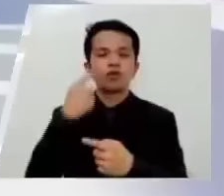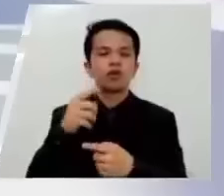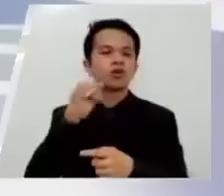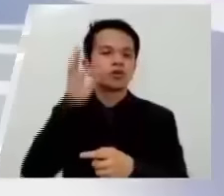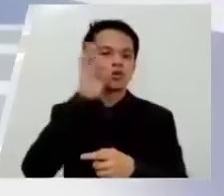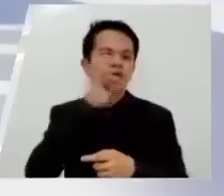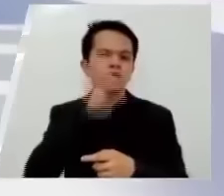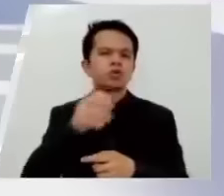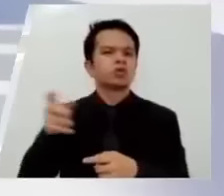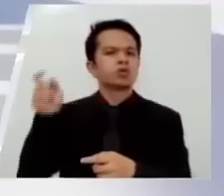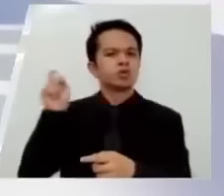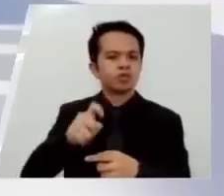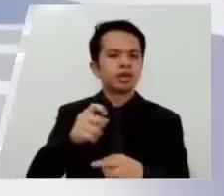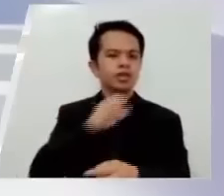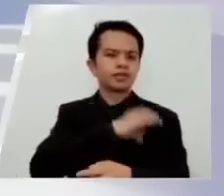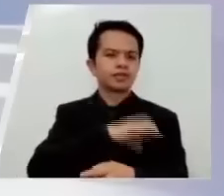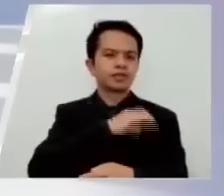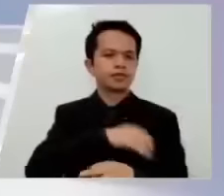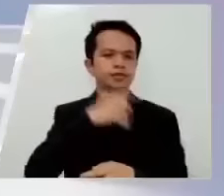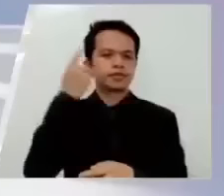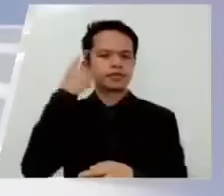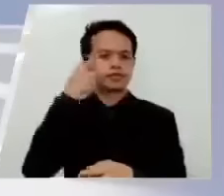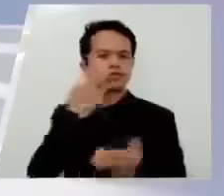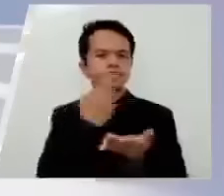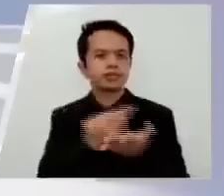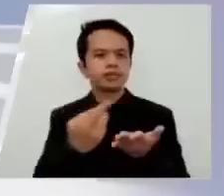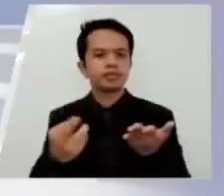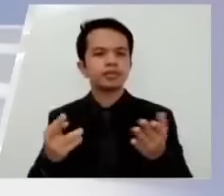dapat makinabang sa yamang dagat ng bansa.